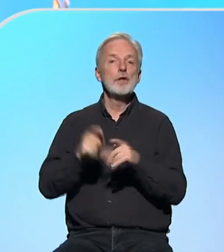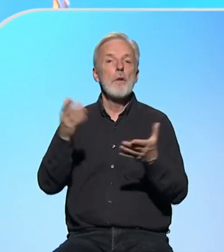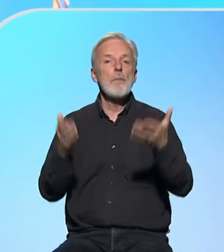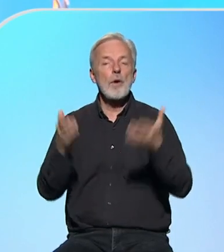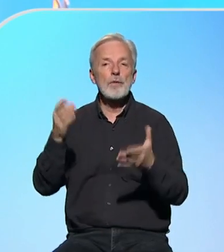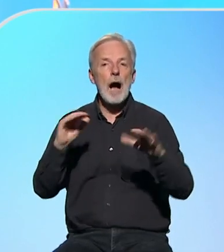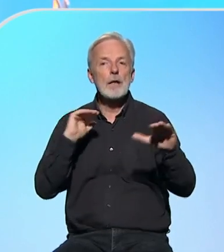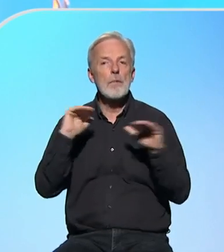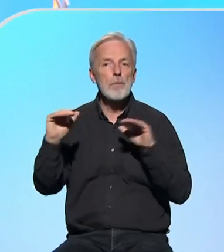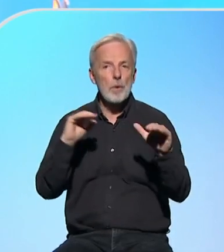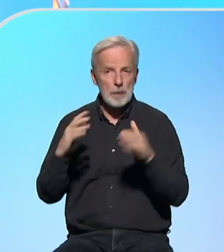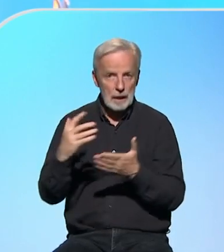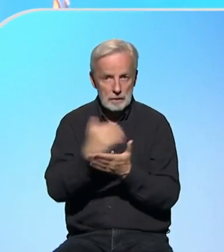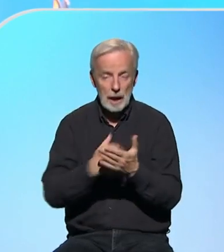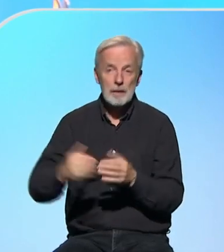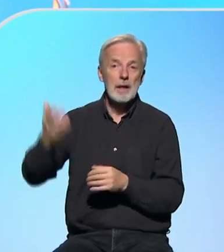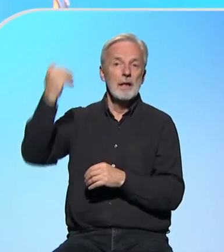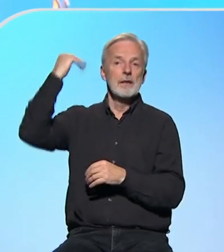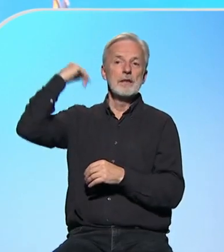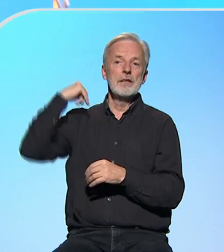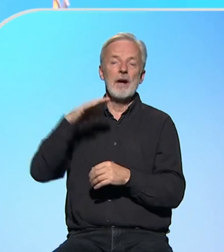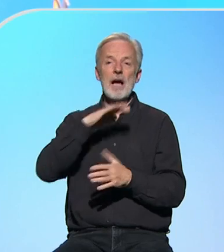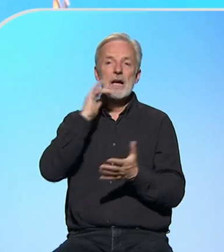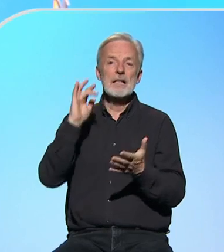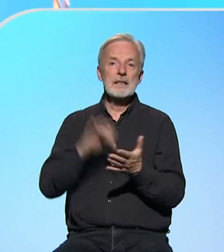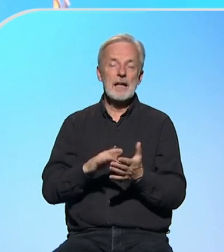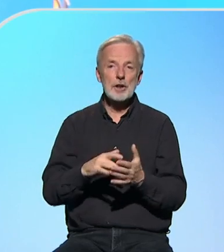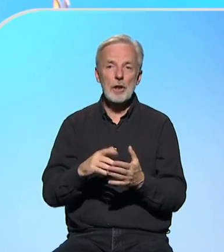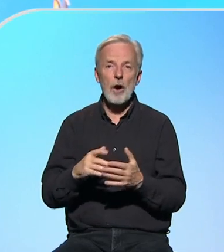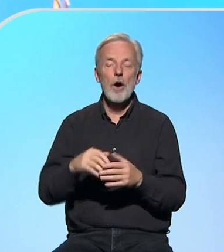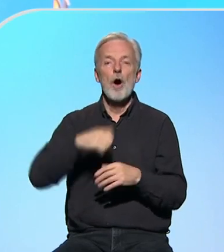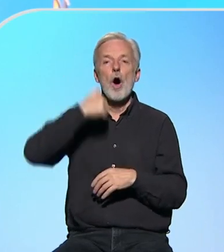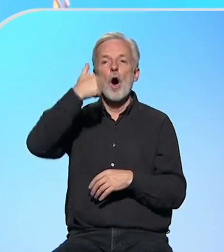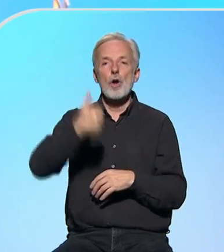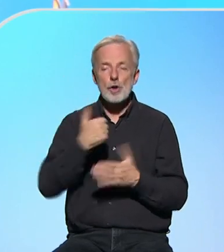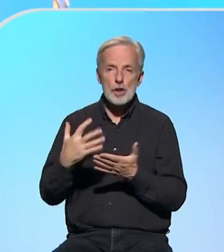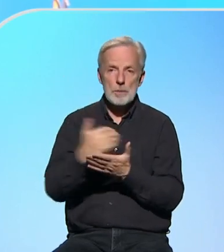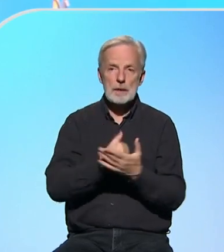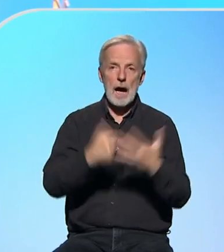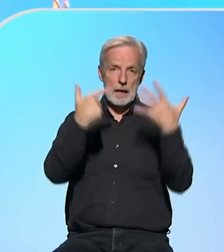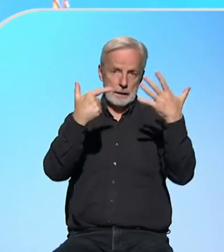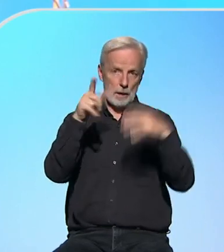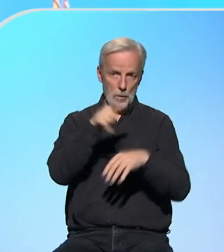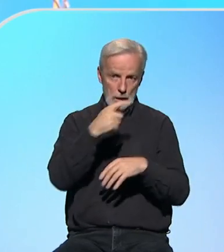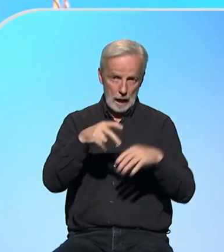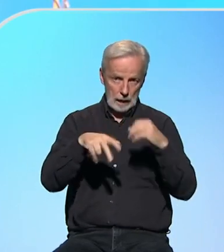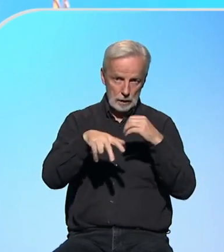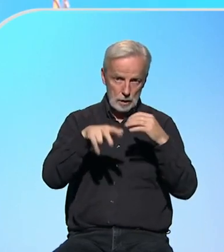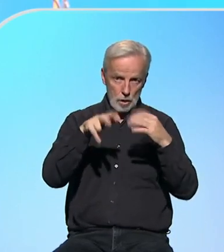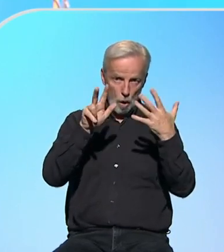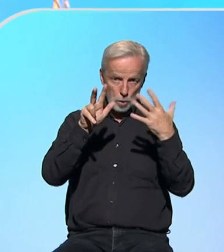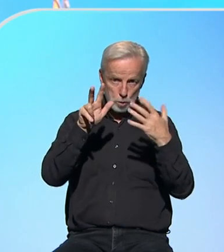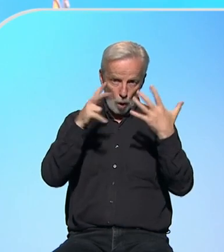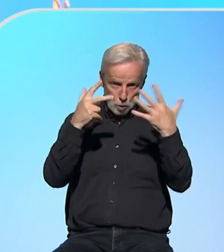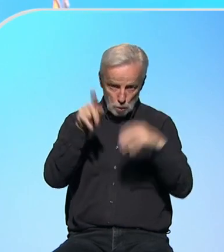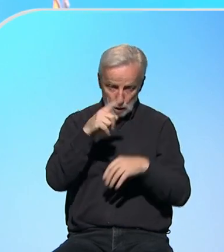Jo, dejme tomu 10-12 let zpátky stačilo 7-8 průměrných ročních mezd na to, abych koupil byt. Dneska to může být klidně i dvakrát tolik. To